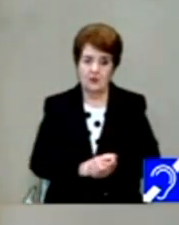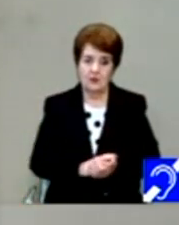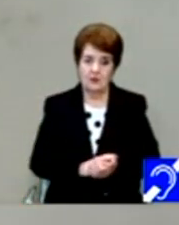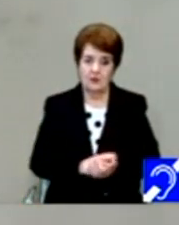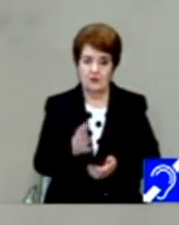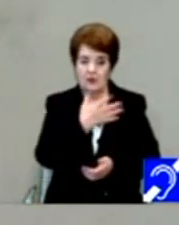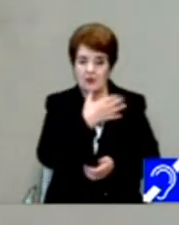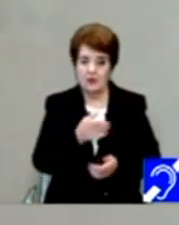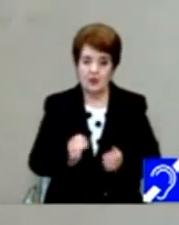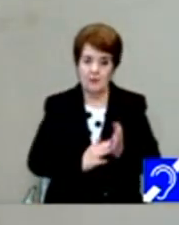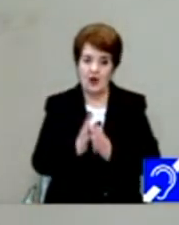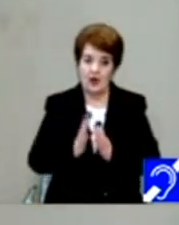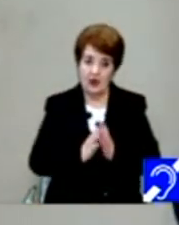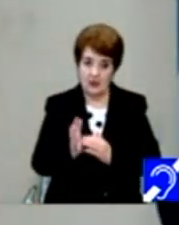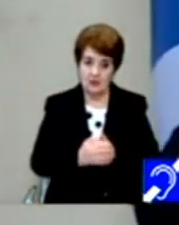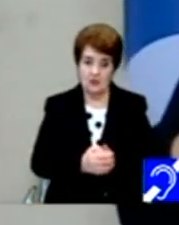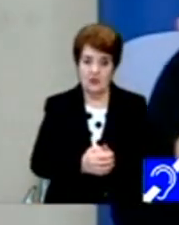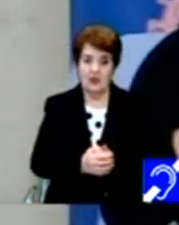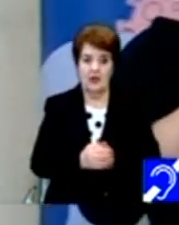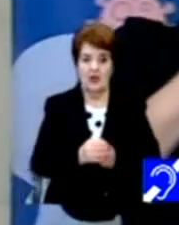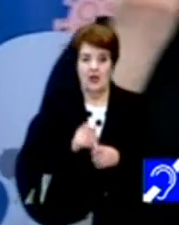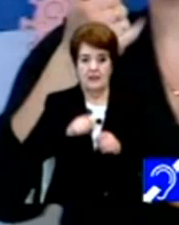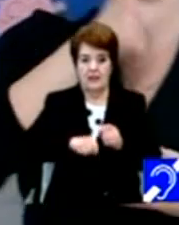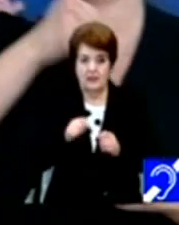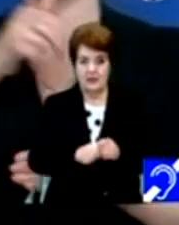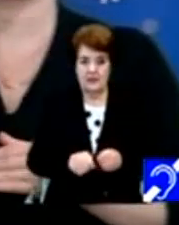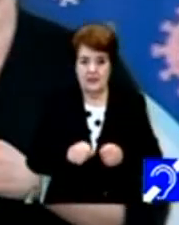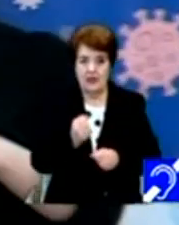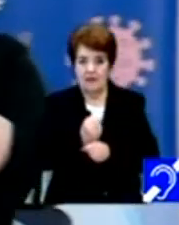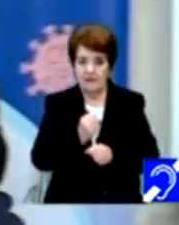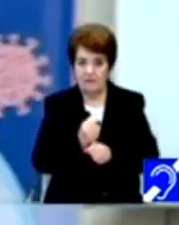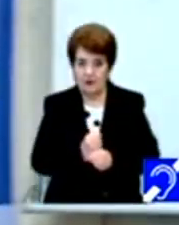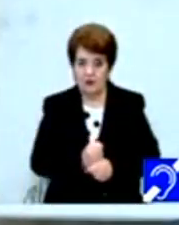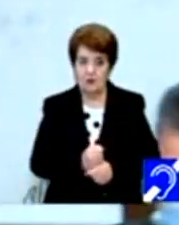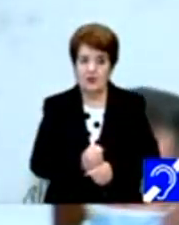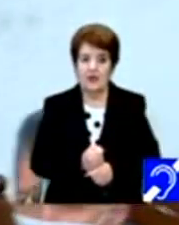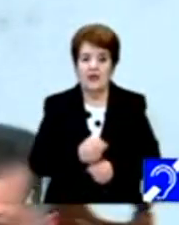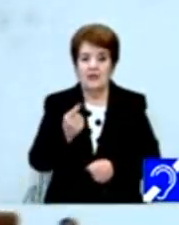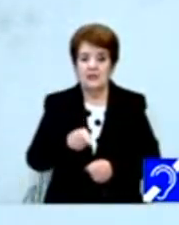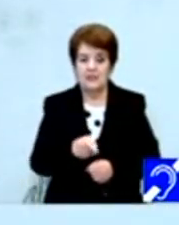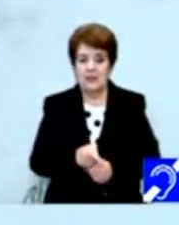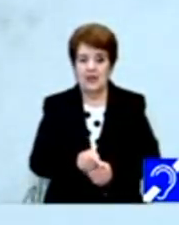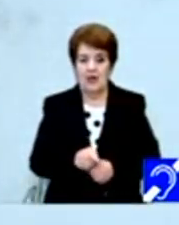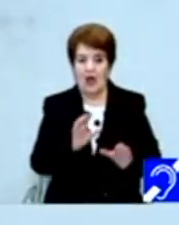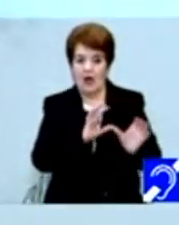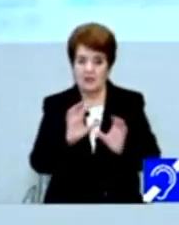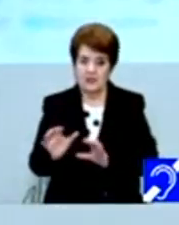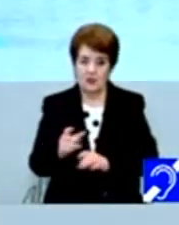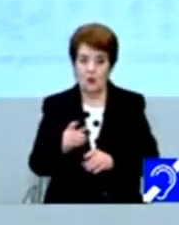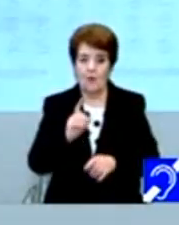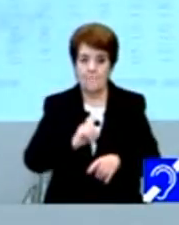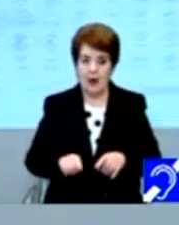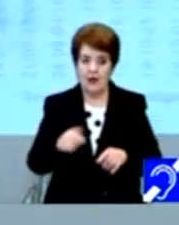în timp crește numărul de teste efectuate, respectiv se asigură o accesibilitate mai